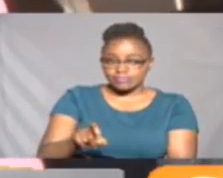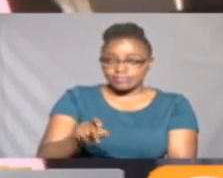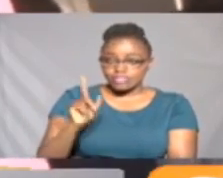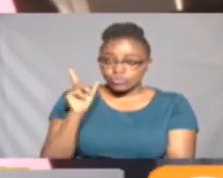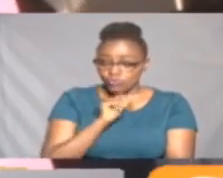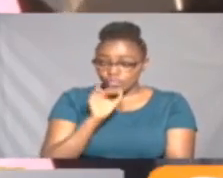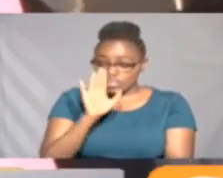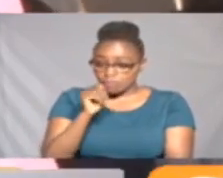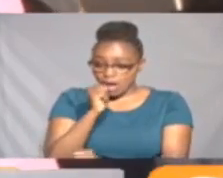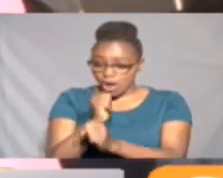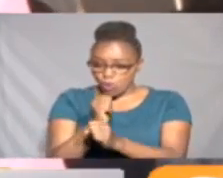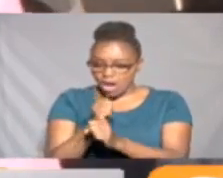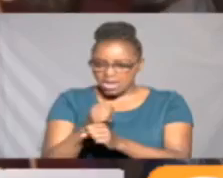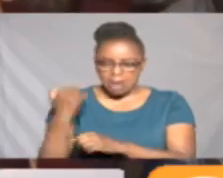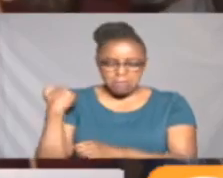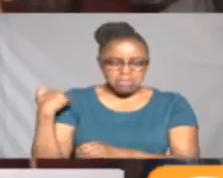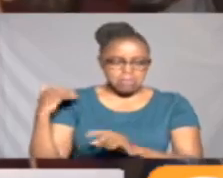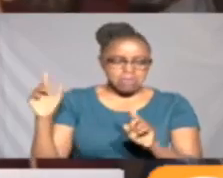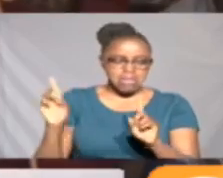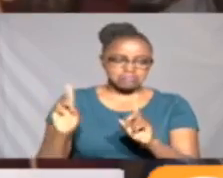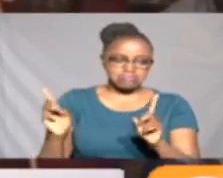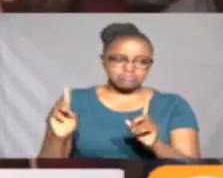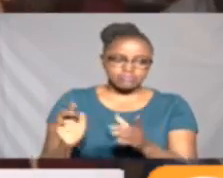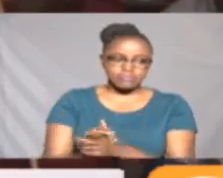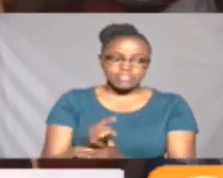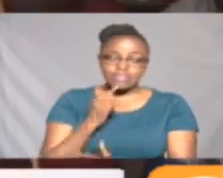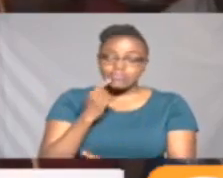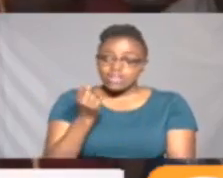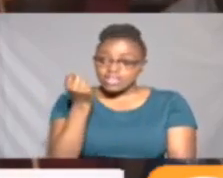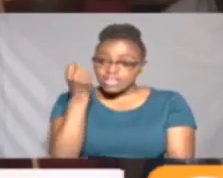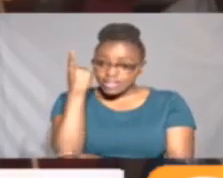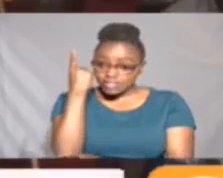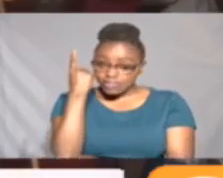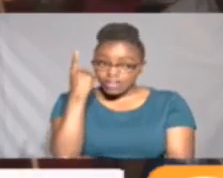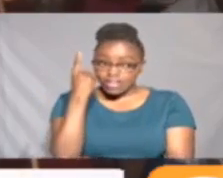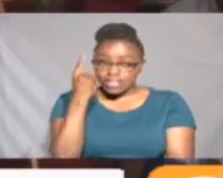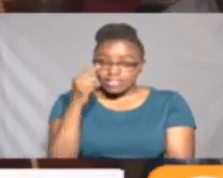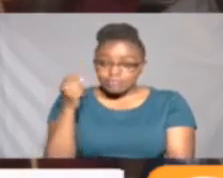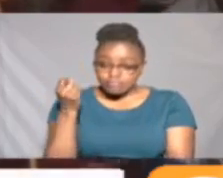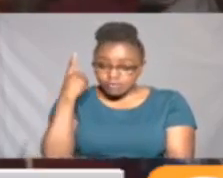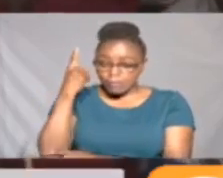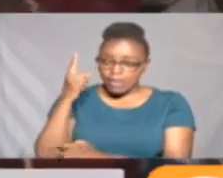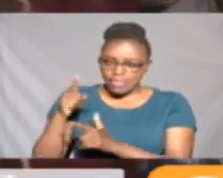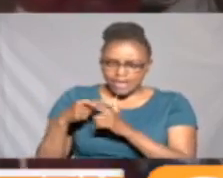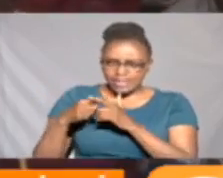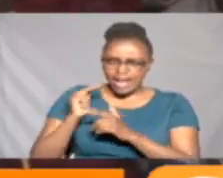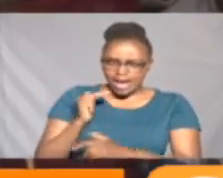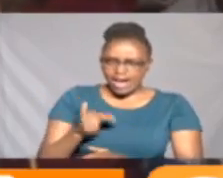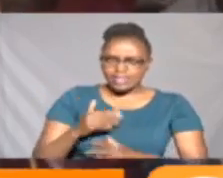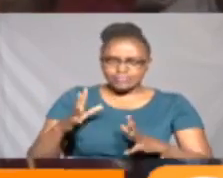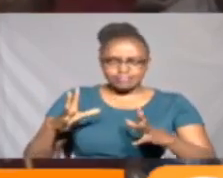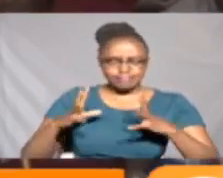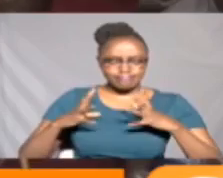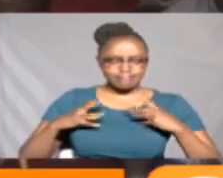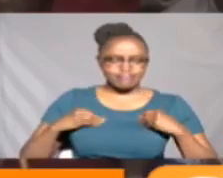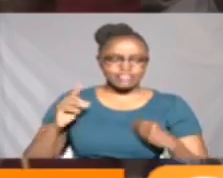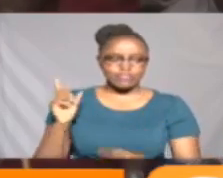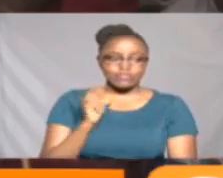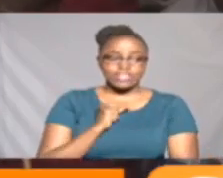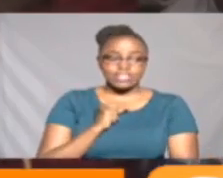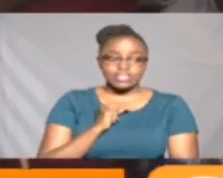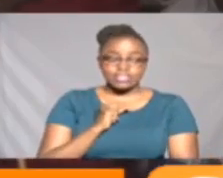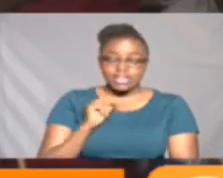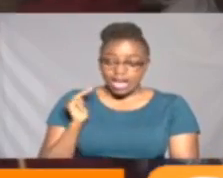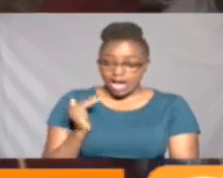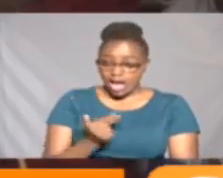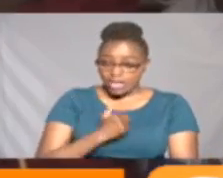amalize tamu yake bila kusumbuliwa. Na tunasema kieleweke kimeingia na kimeingia kwa damu zetu. Na sisi